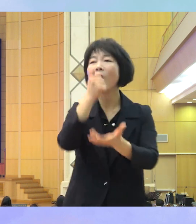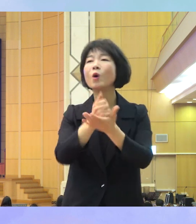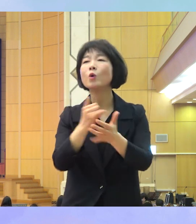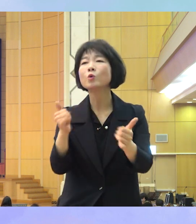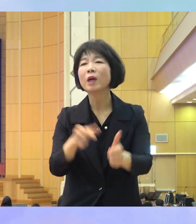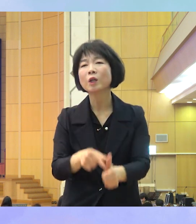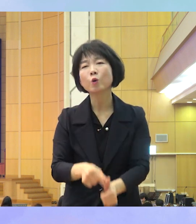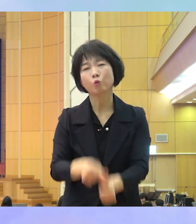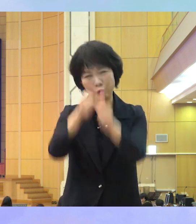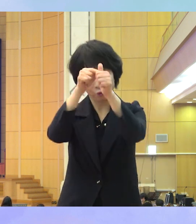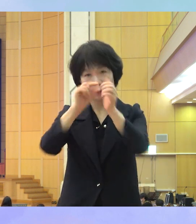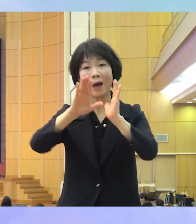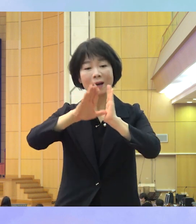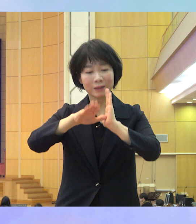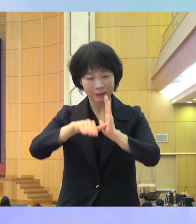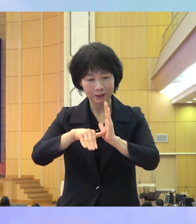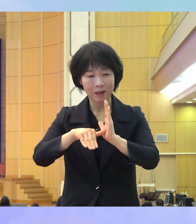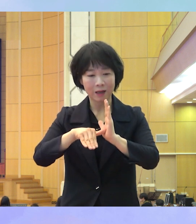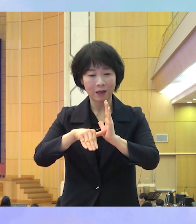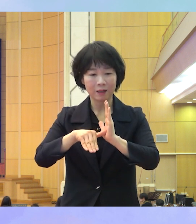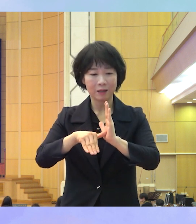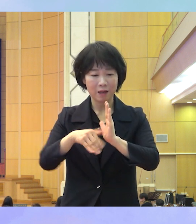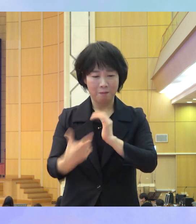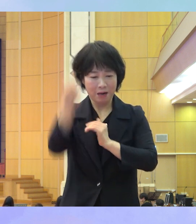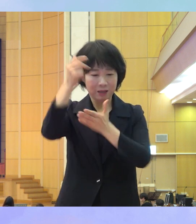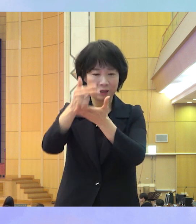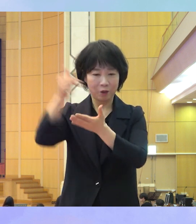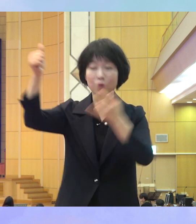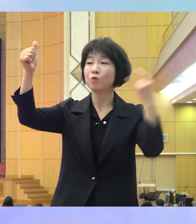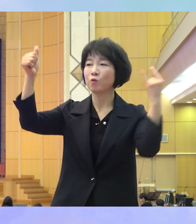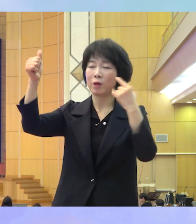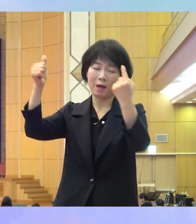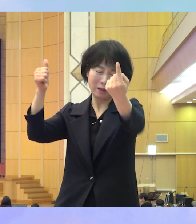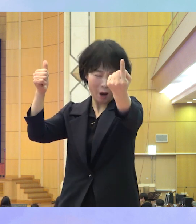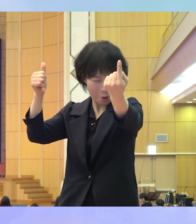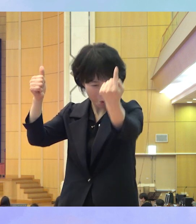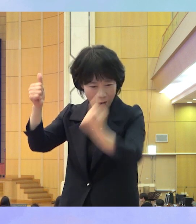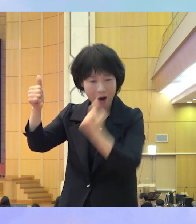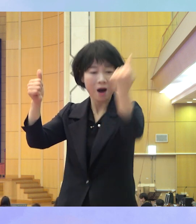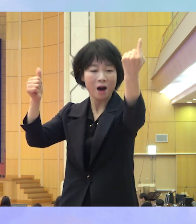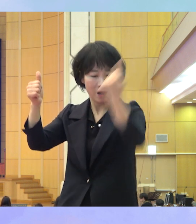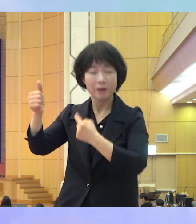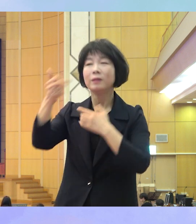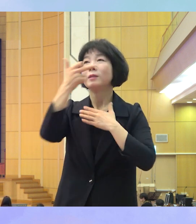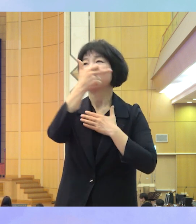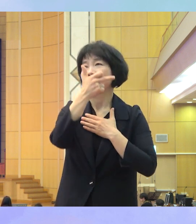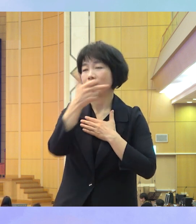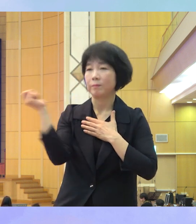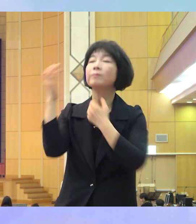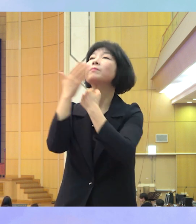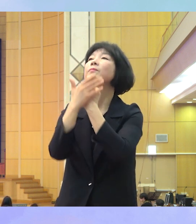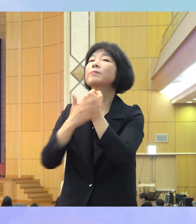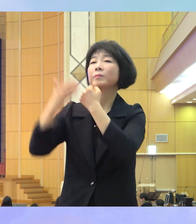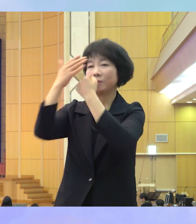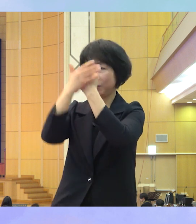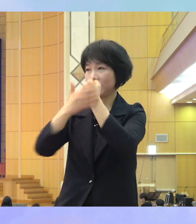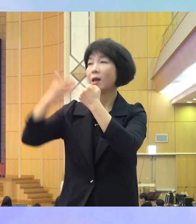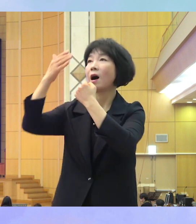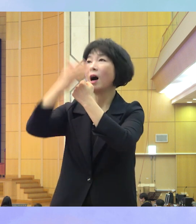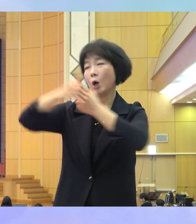기쁘다. 죄인 구원하실 때 어서 주께 나와 크신